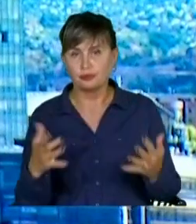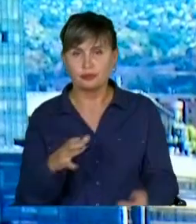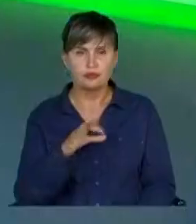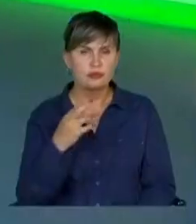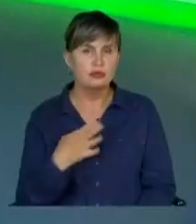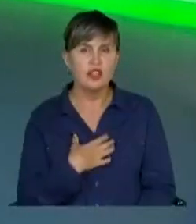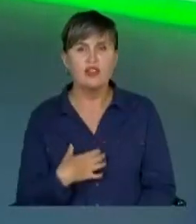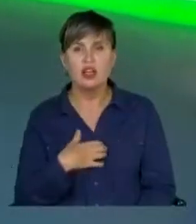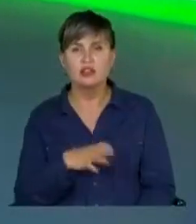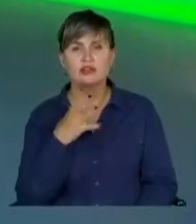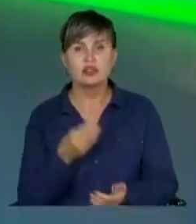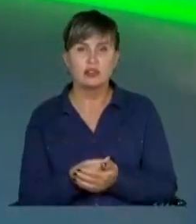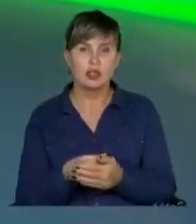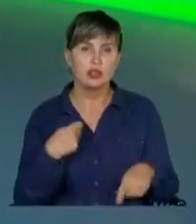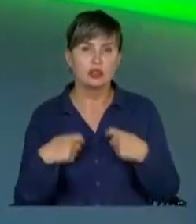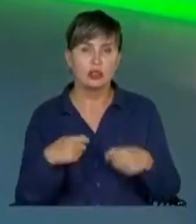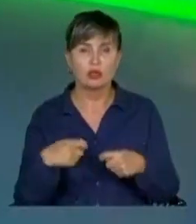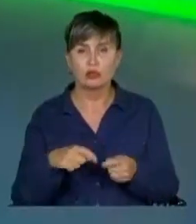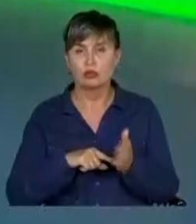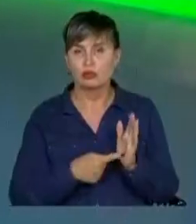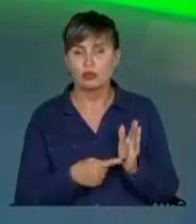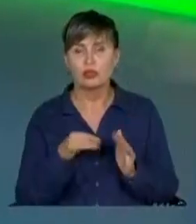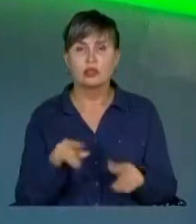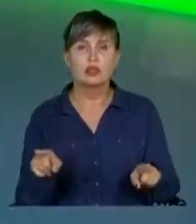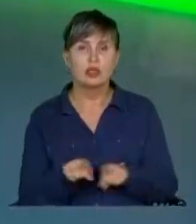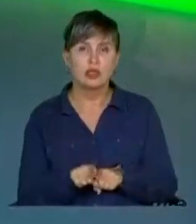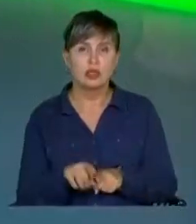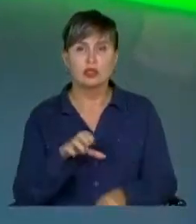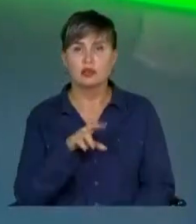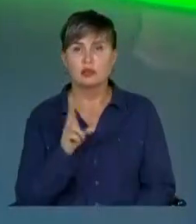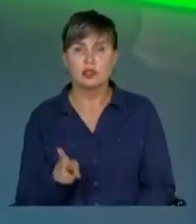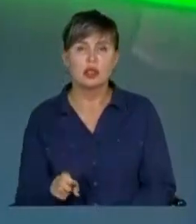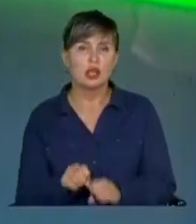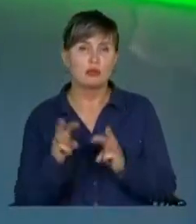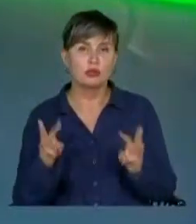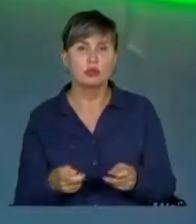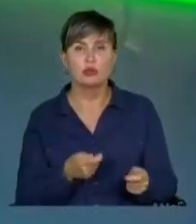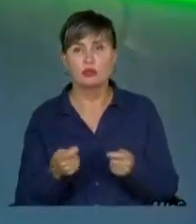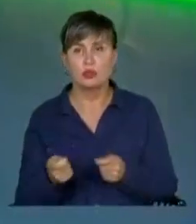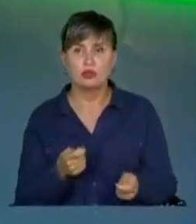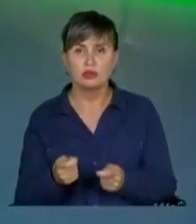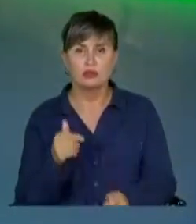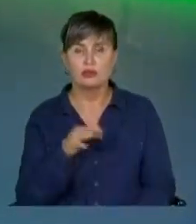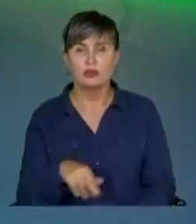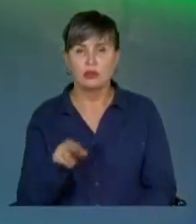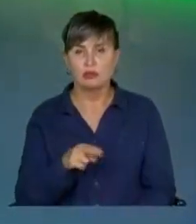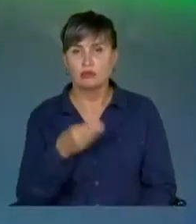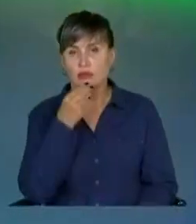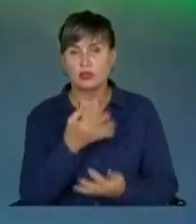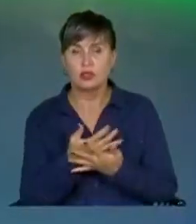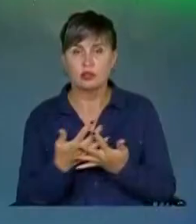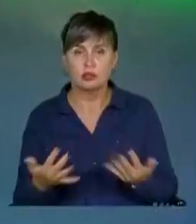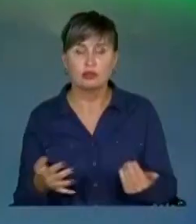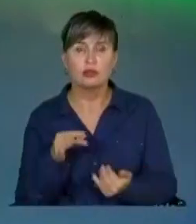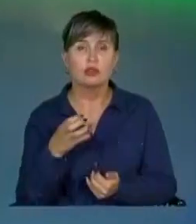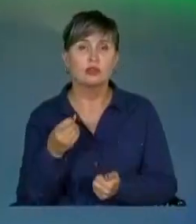значимых в своих торговых точках. Также СПК обеспечивает, управляет стабилизационным фондом продовольственных товаров.